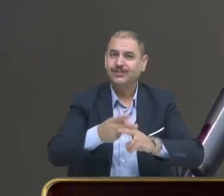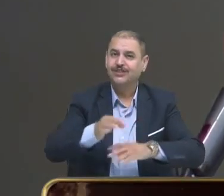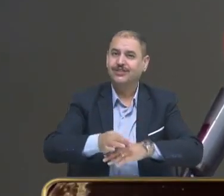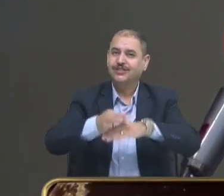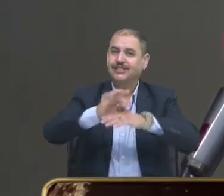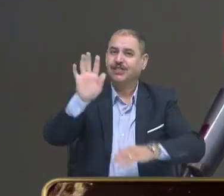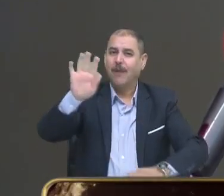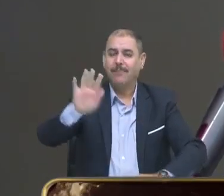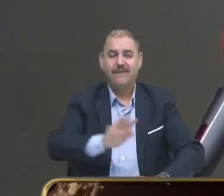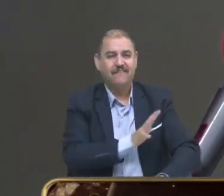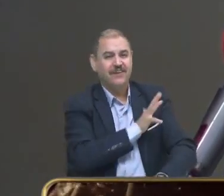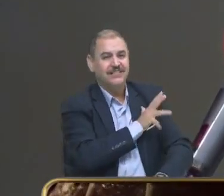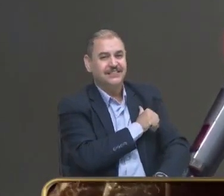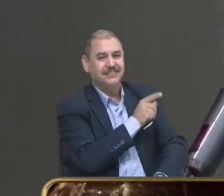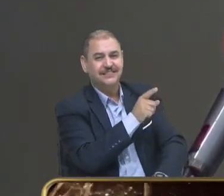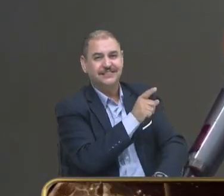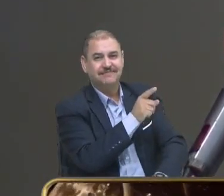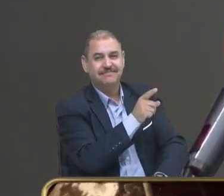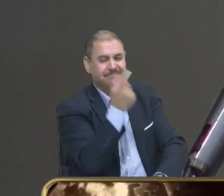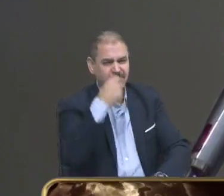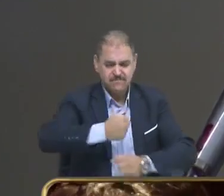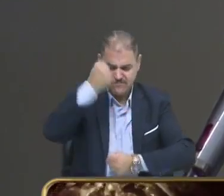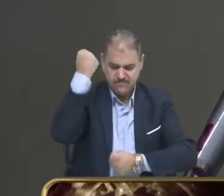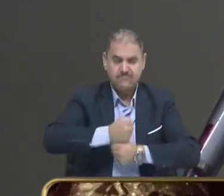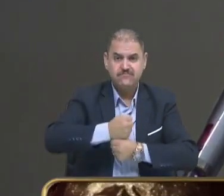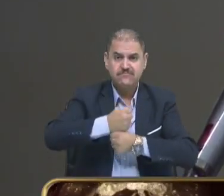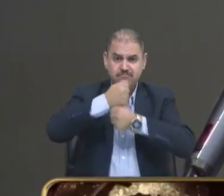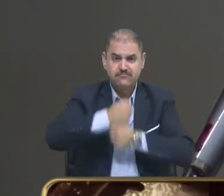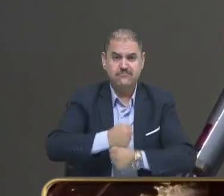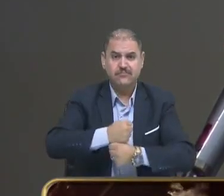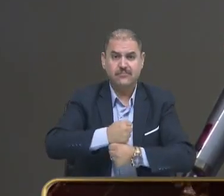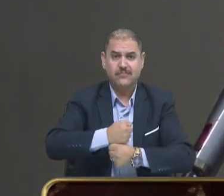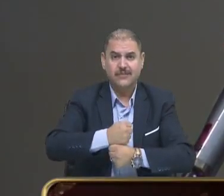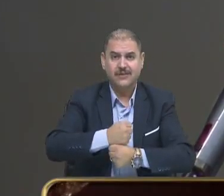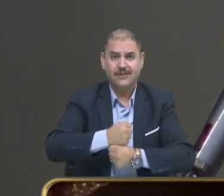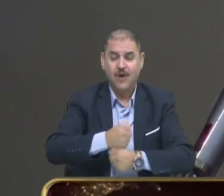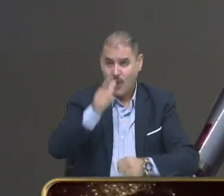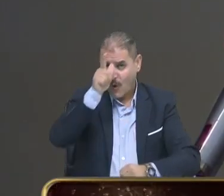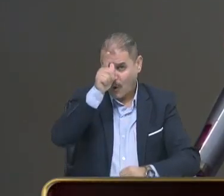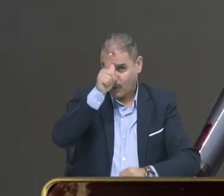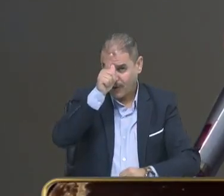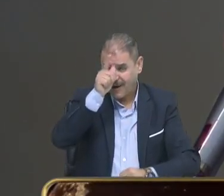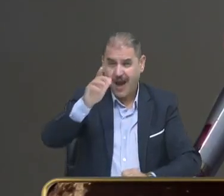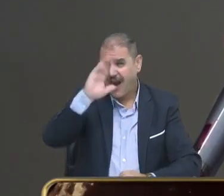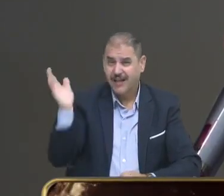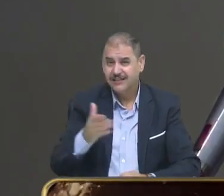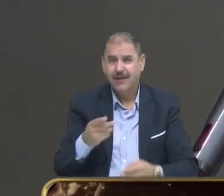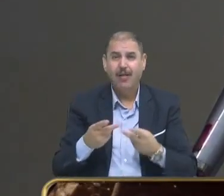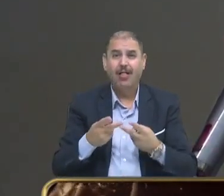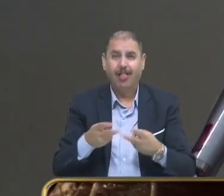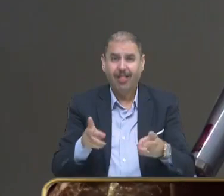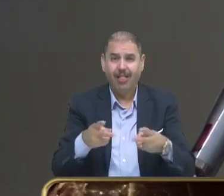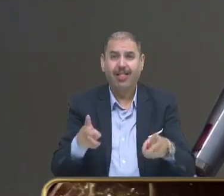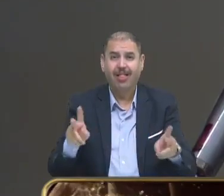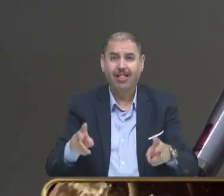الأردني بالنسبة للأردن، الأردنيين لا يسمحوا أن يكون هناك حل القضية الفلسطينية على حساب